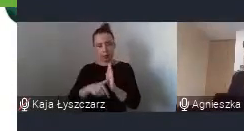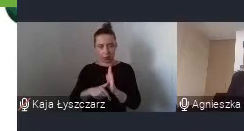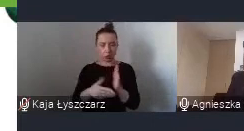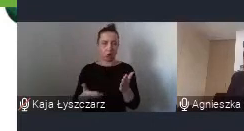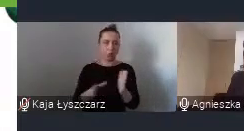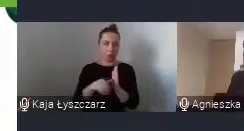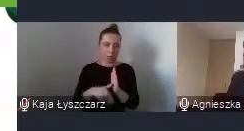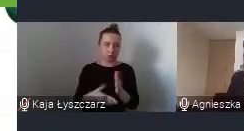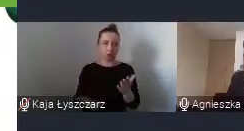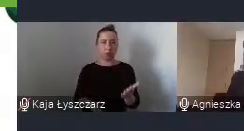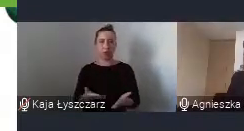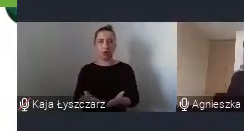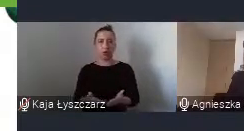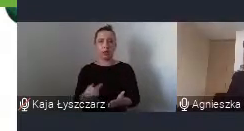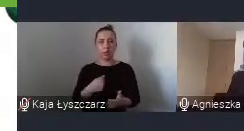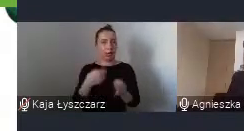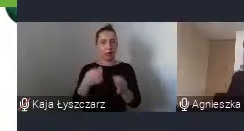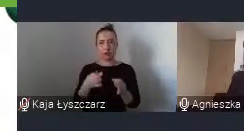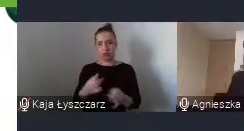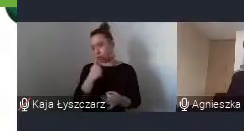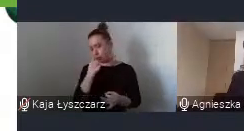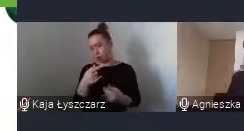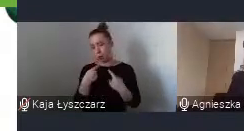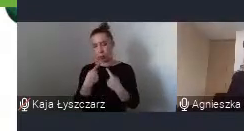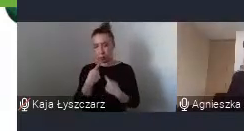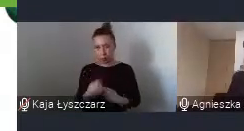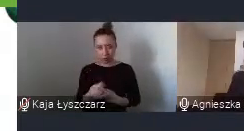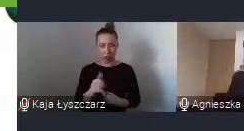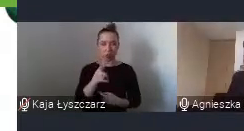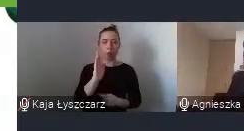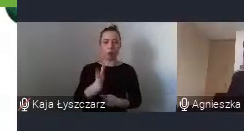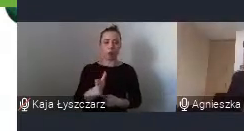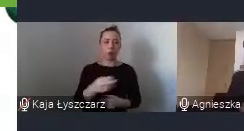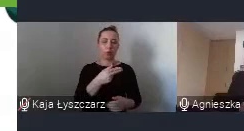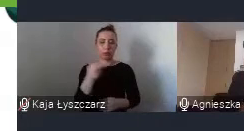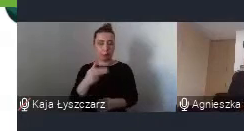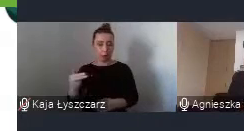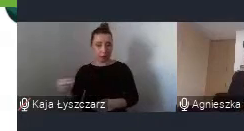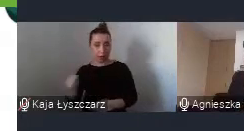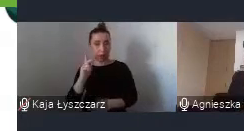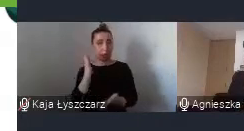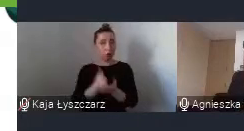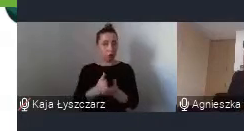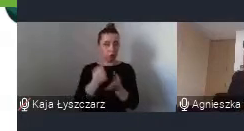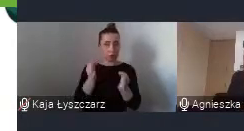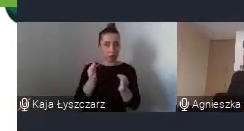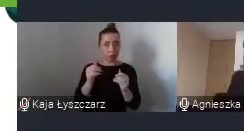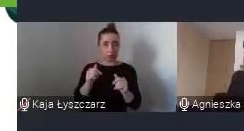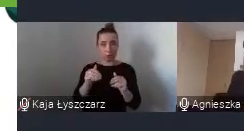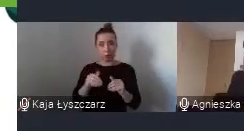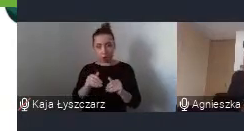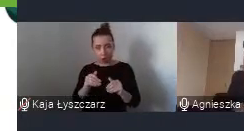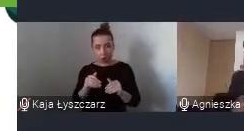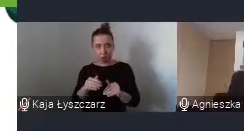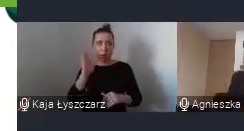Komisję Europejską, dlatego ja na tym etapie nie jestem Państwu w stanie powiedzieć, jakie to będą tematy, ale już teraz chyba mogę z dosyć dużą